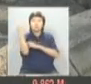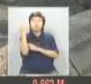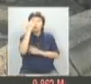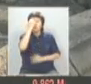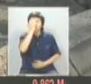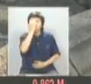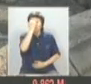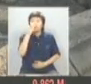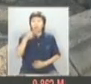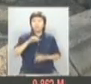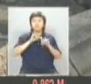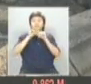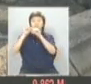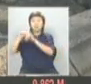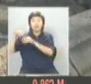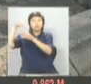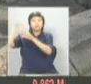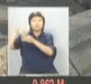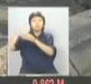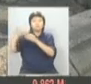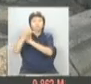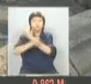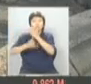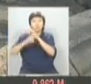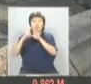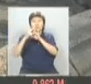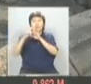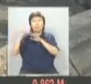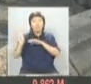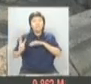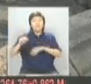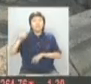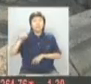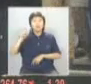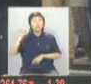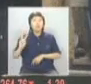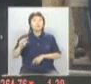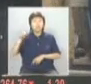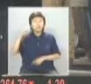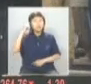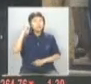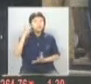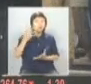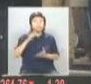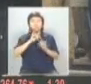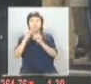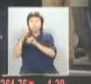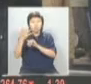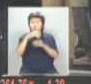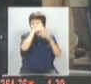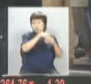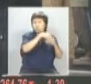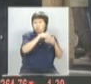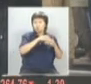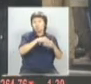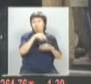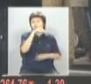บไหไปอยงเว Parisโดยพัเกาดาฟี่กลาววาเขายังอยู่ใกลงที่ปลรีการปลอยข่าวว่ถบหนีนั้เป็นการกระทําข